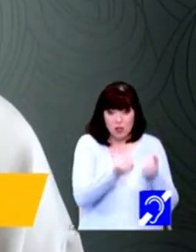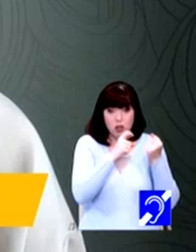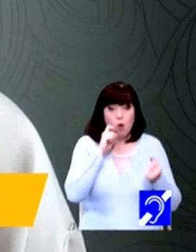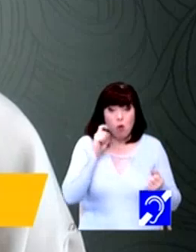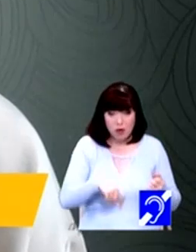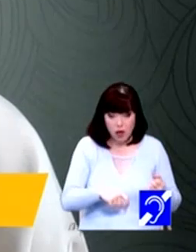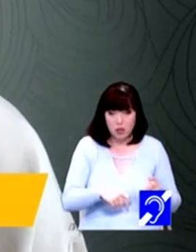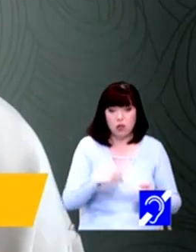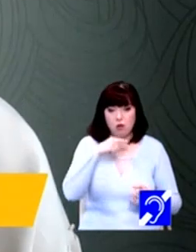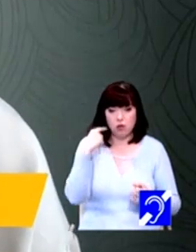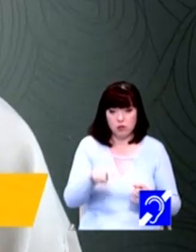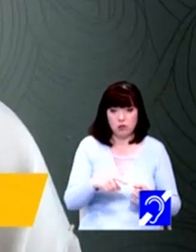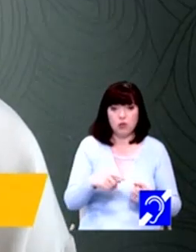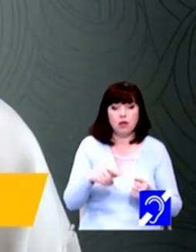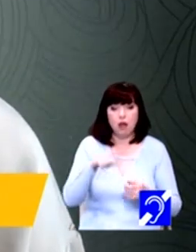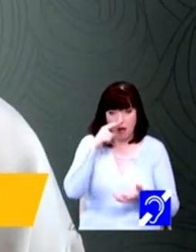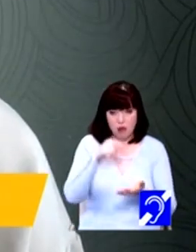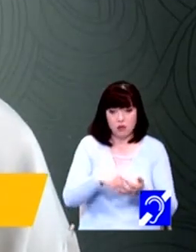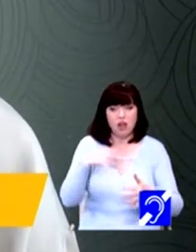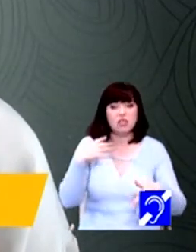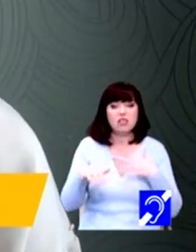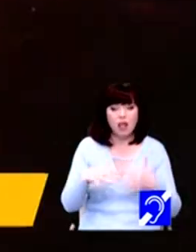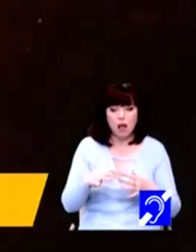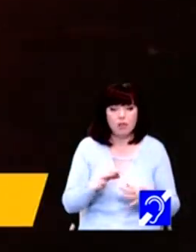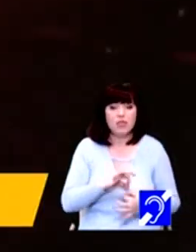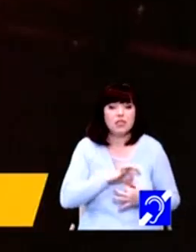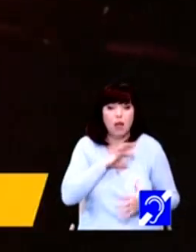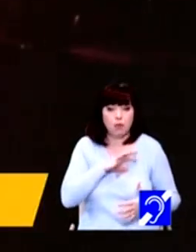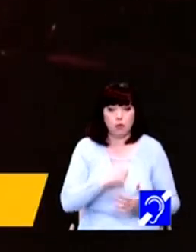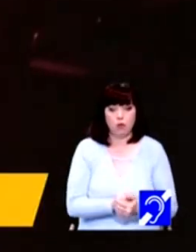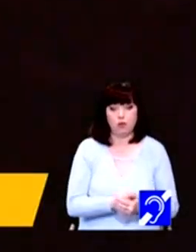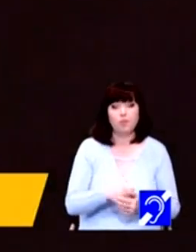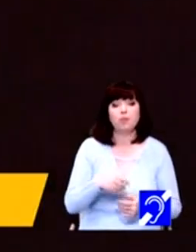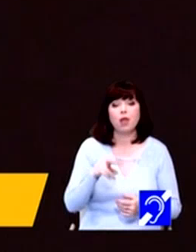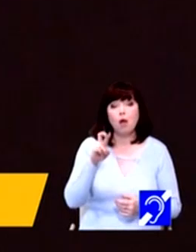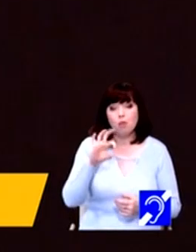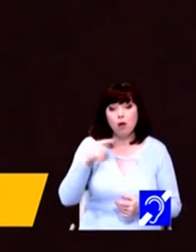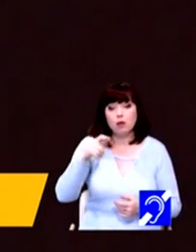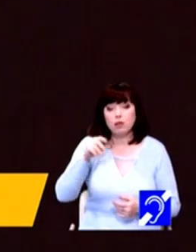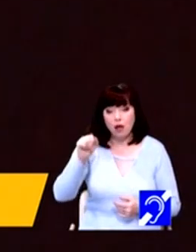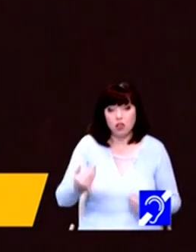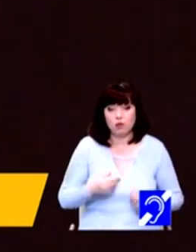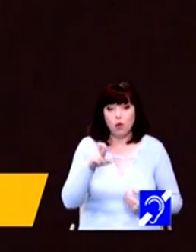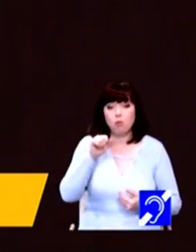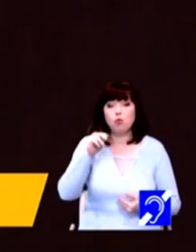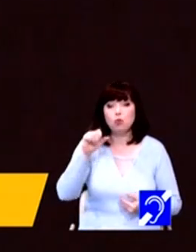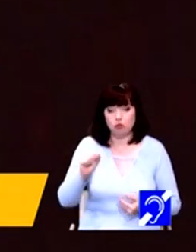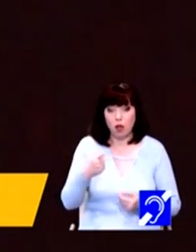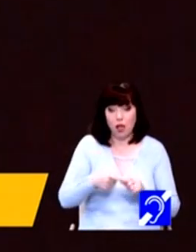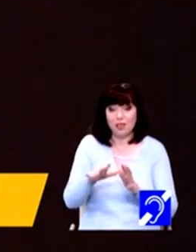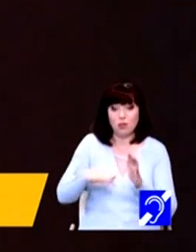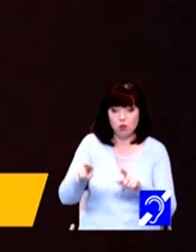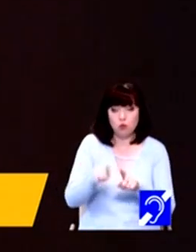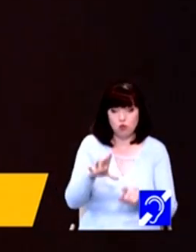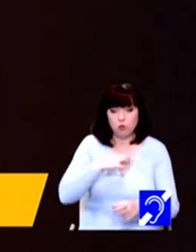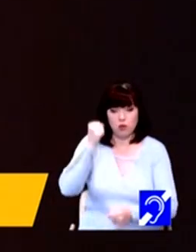украинцев, россияне оказались слабыми, они запуганы. Bogdana Gaivaronskaya locuiește în orașul Bucea, o zonă atacată masiv